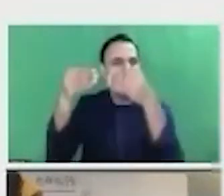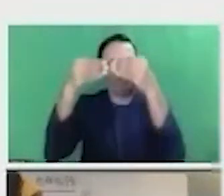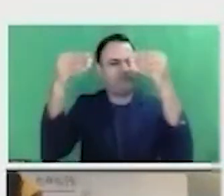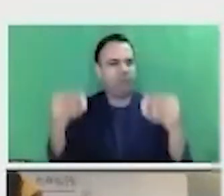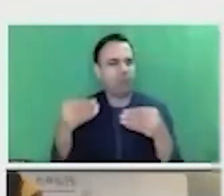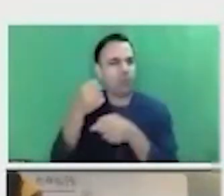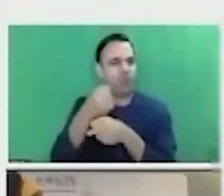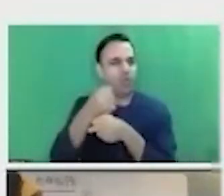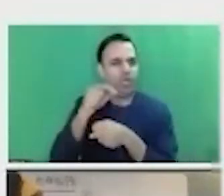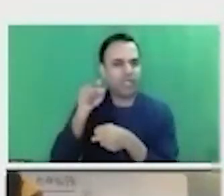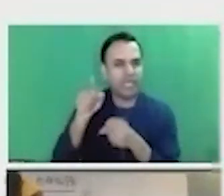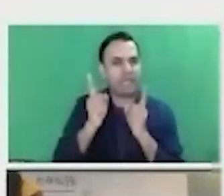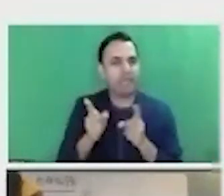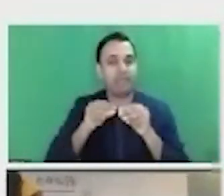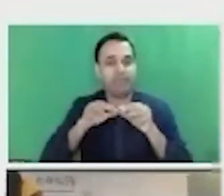ونبني ونتخذ